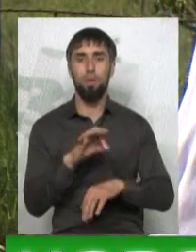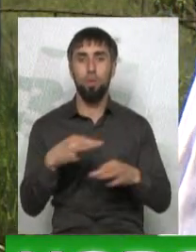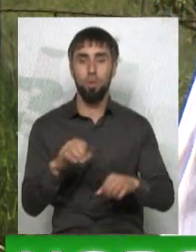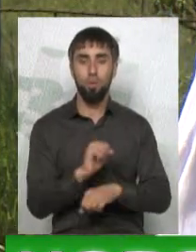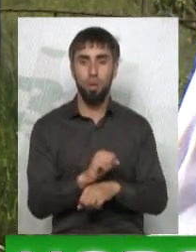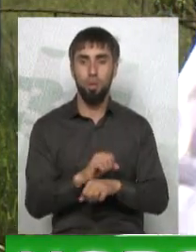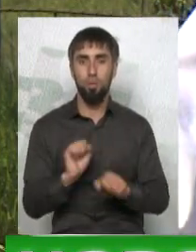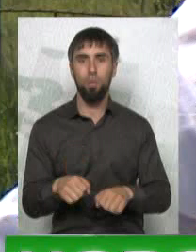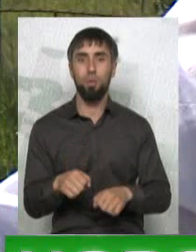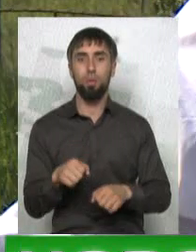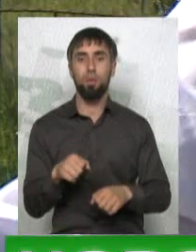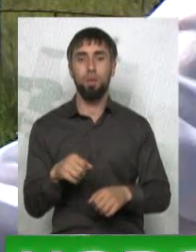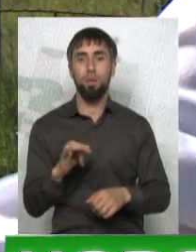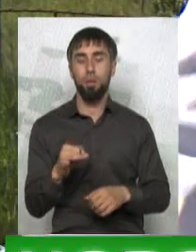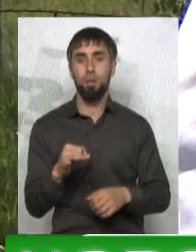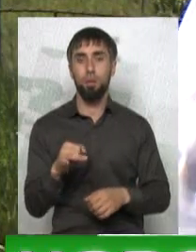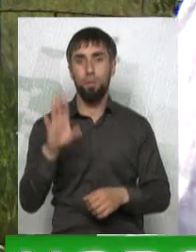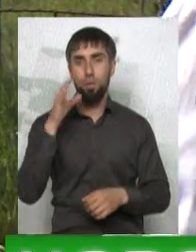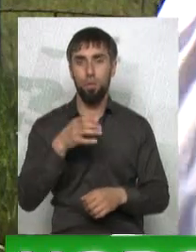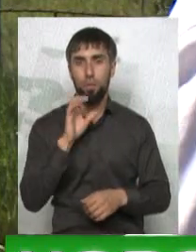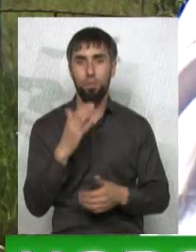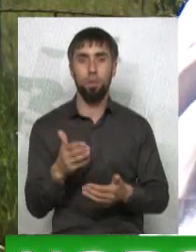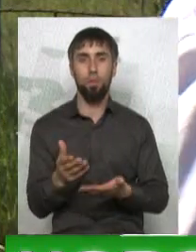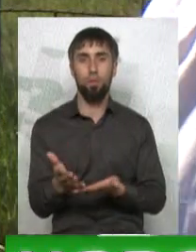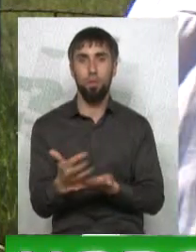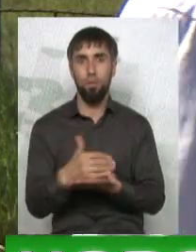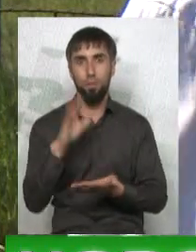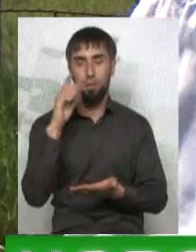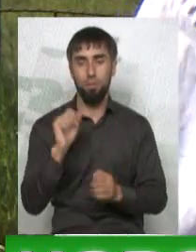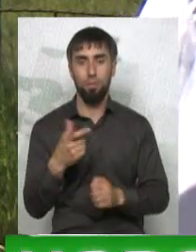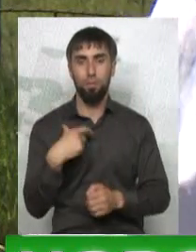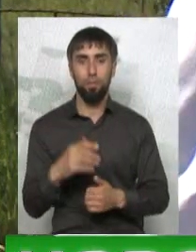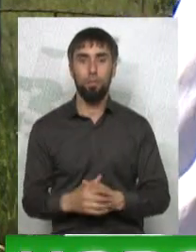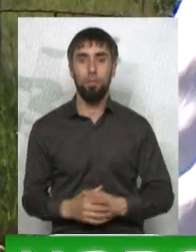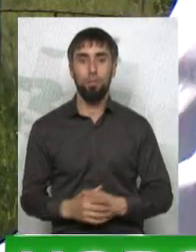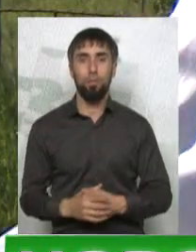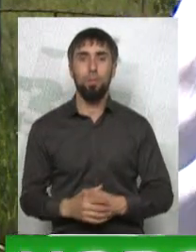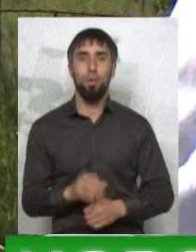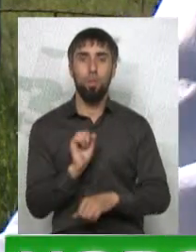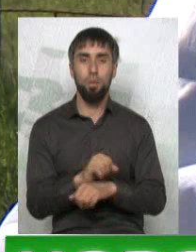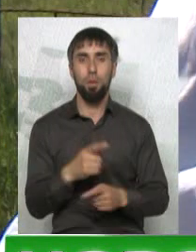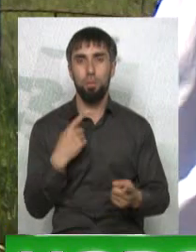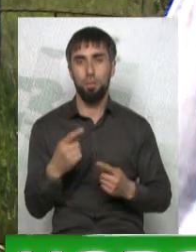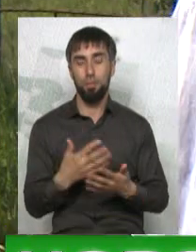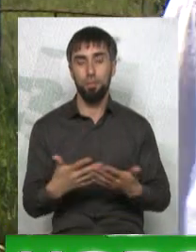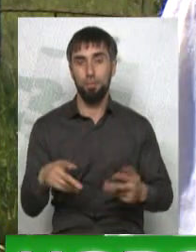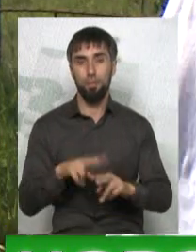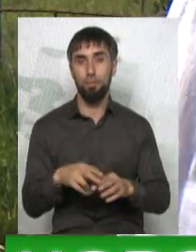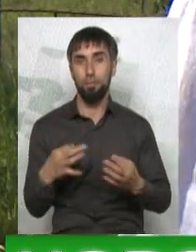можно заехать, поставить машину, стоянка есть, набрать воду, попить воду, остановиться, поговорить.